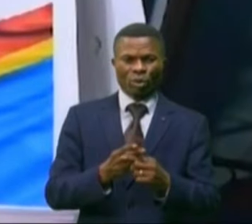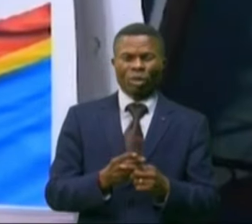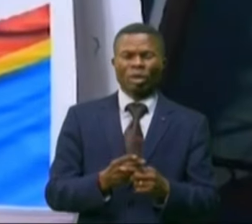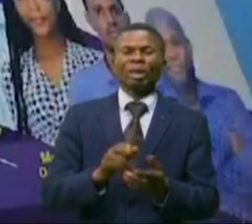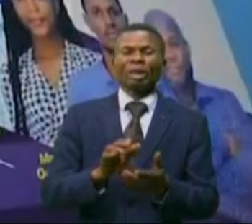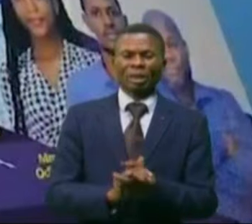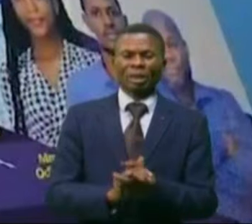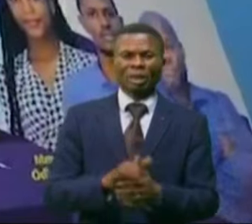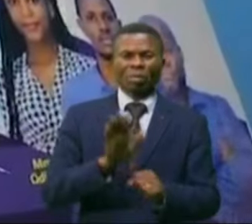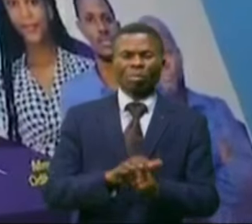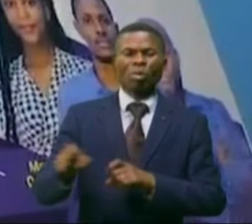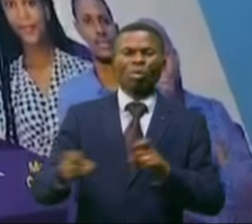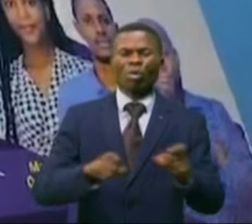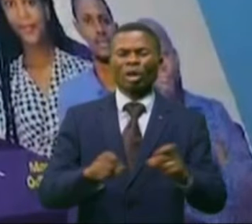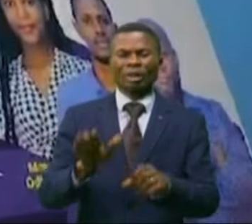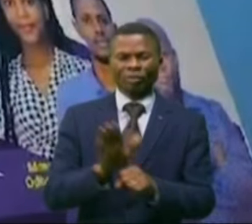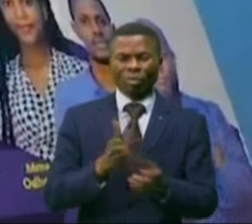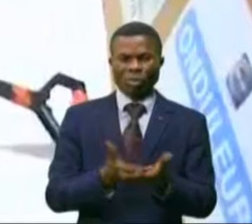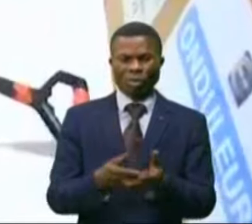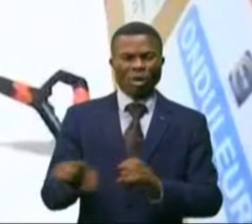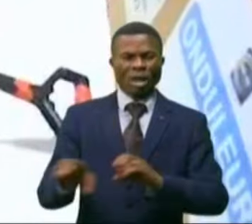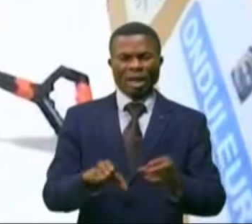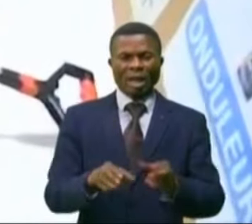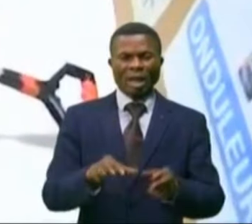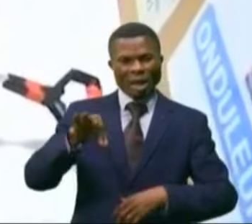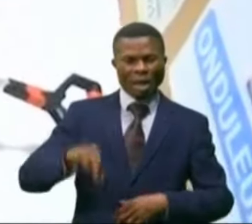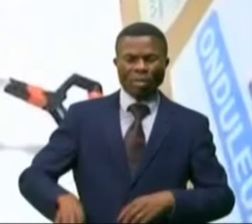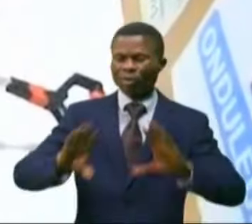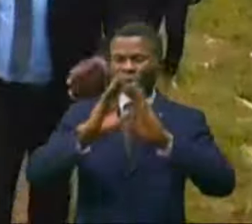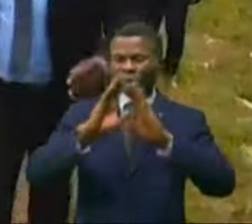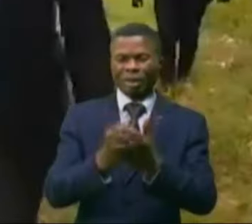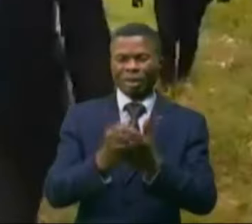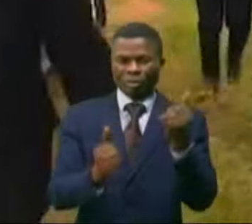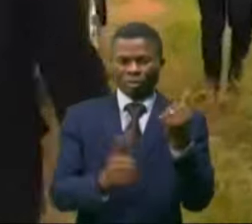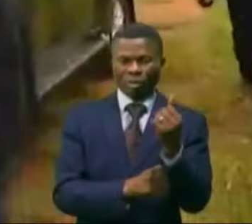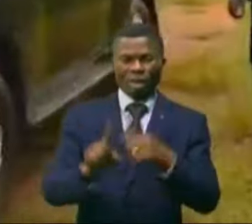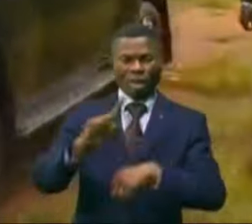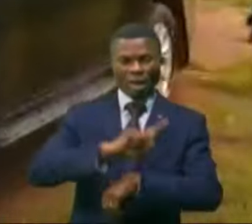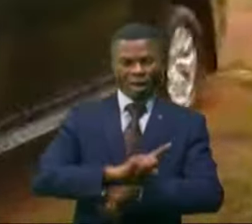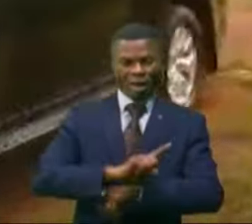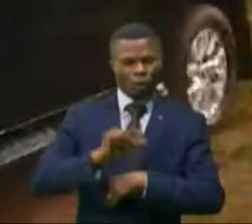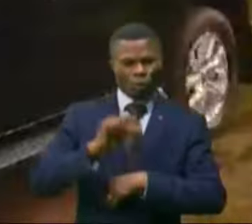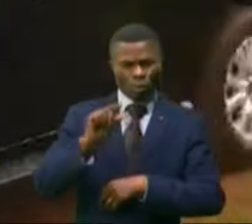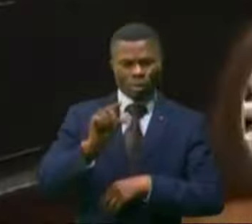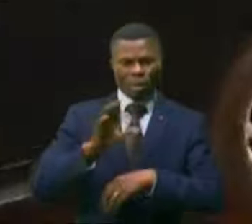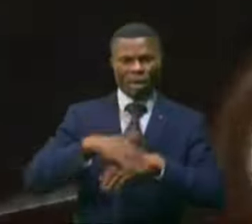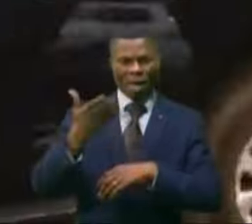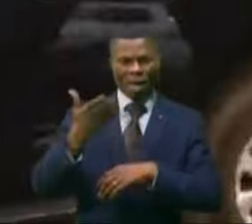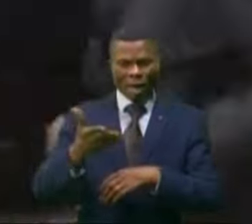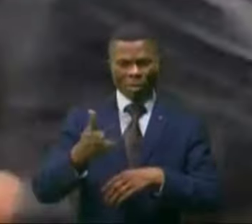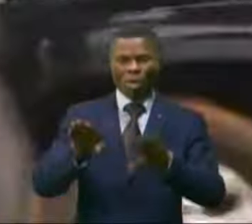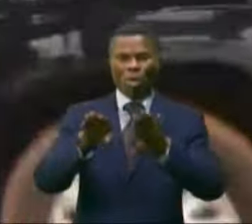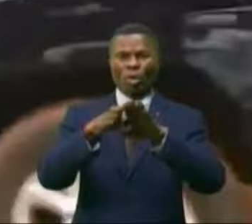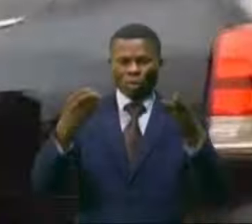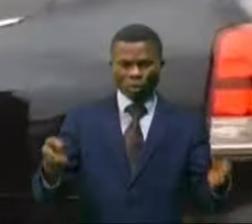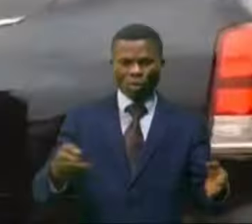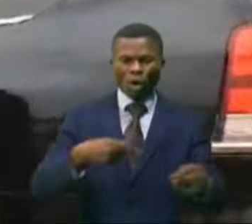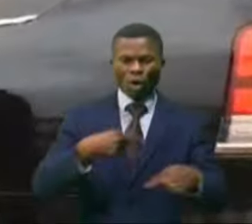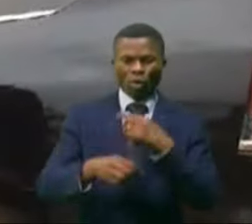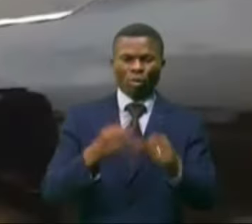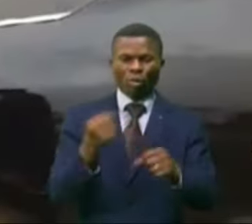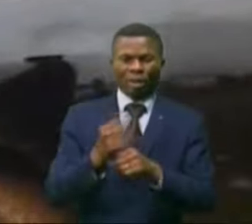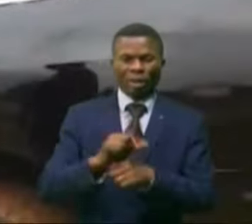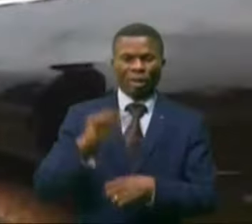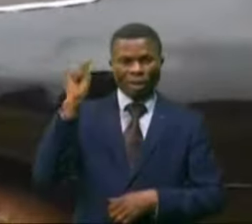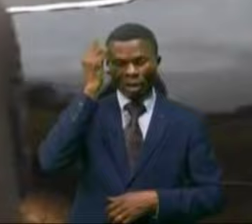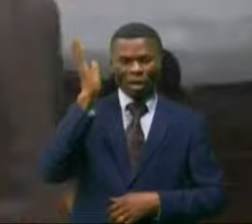et divers autres services, même au profit de la communauté. Quelques jours seulement après la prise officielle de ses fonctions, le gouverneur